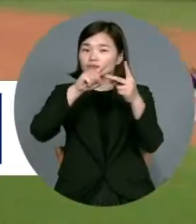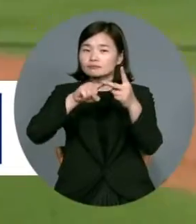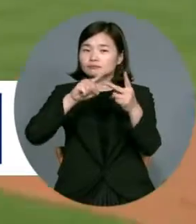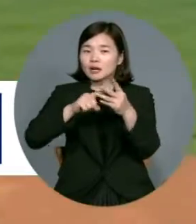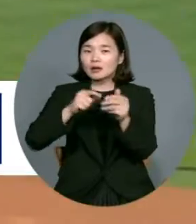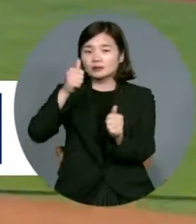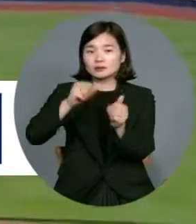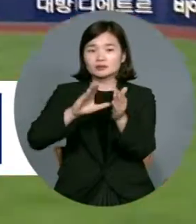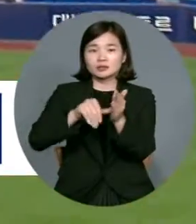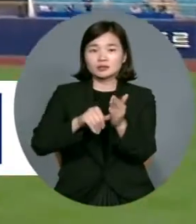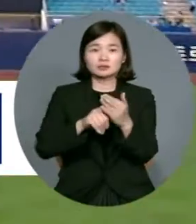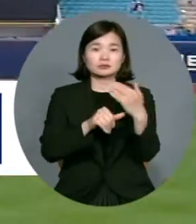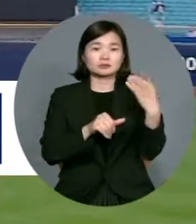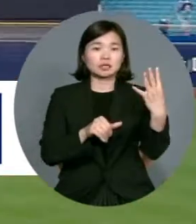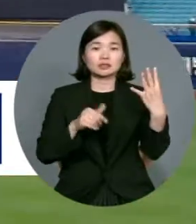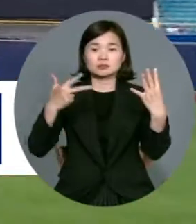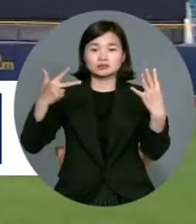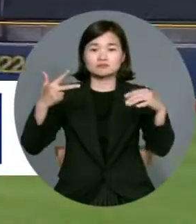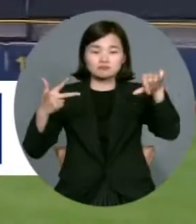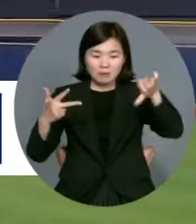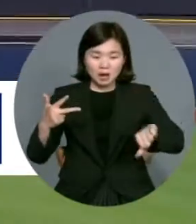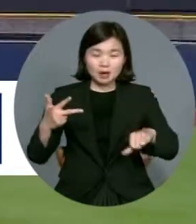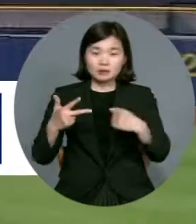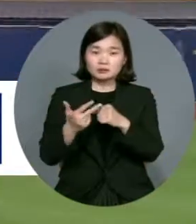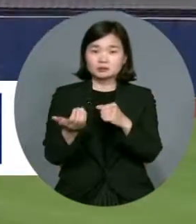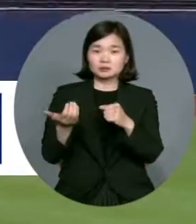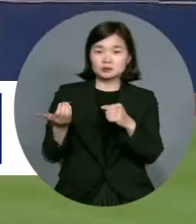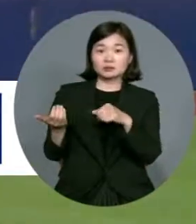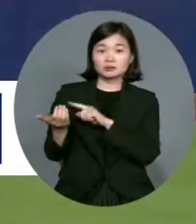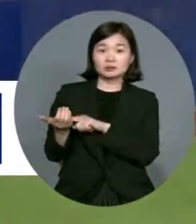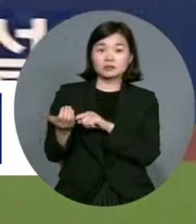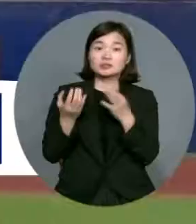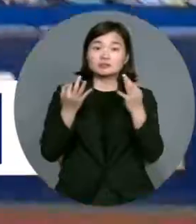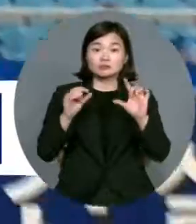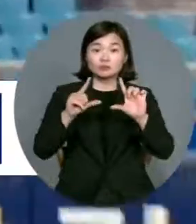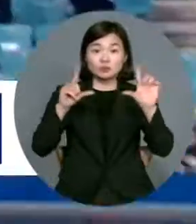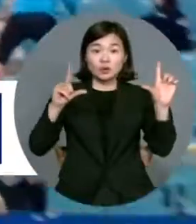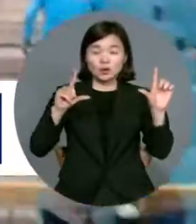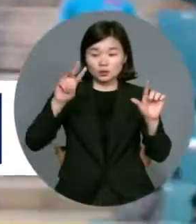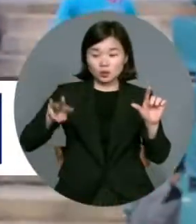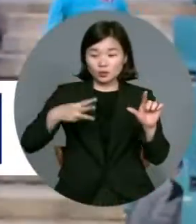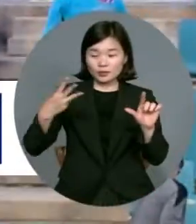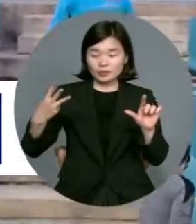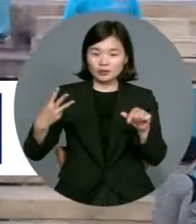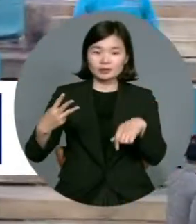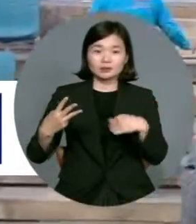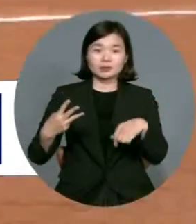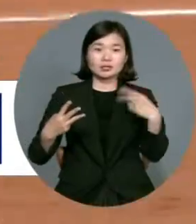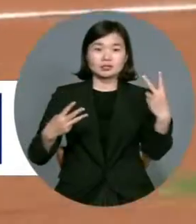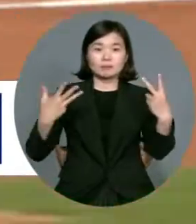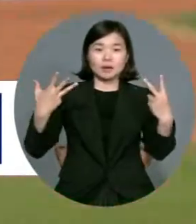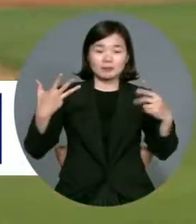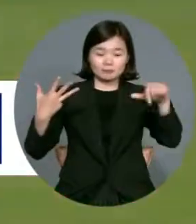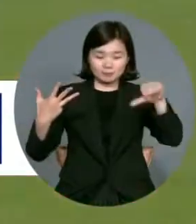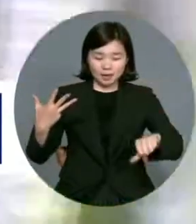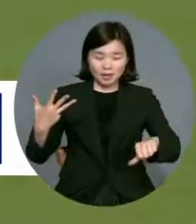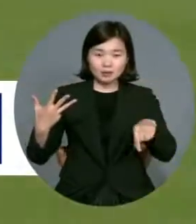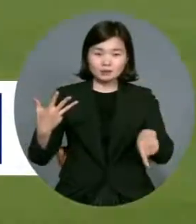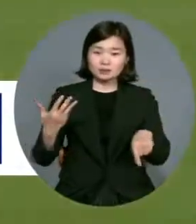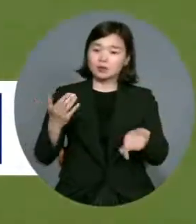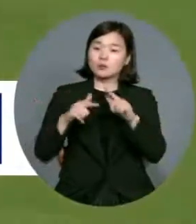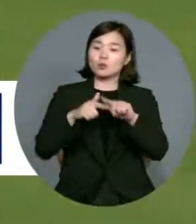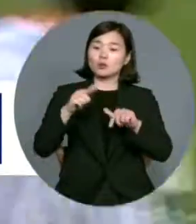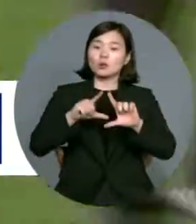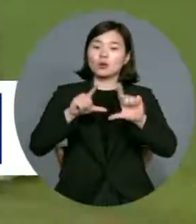경기에서 4대 7로 졌습니다 앞서 펼쳐졌던 금요일 1차전을 2대 8로 치며 전날 nc 전